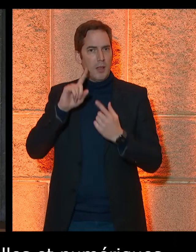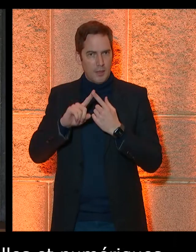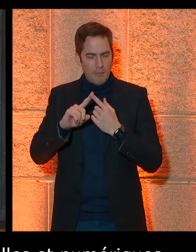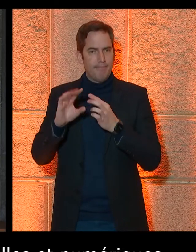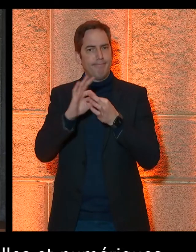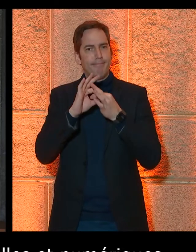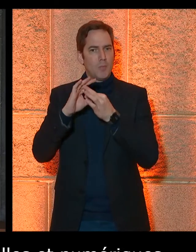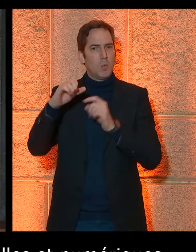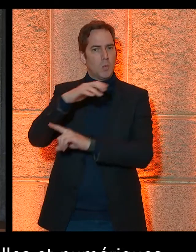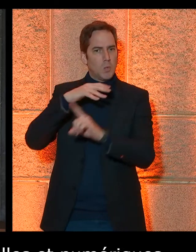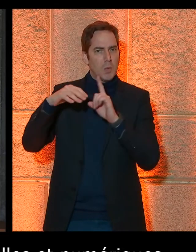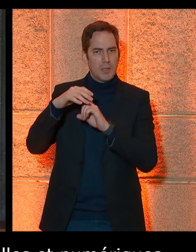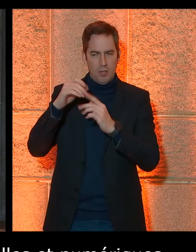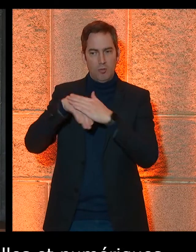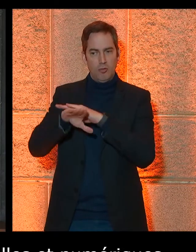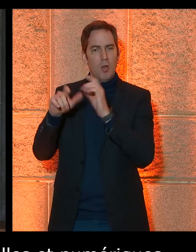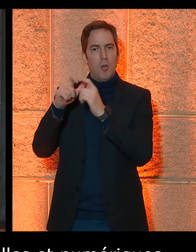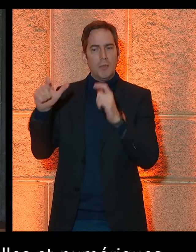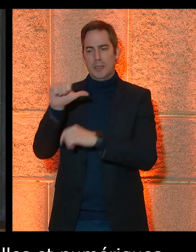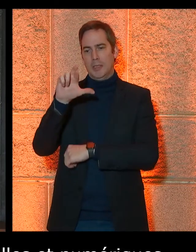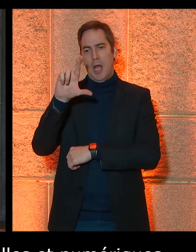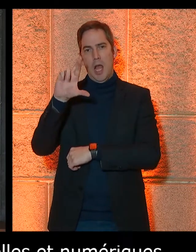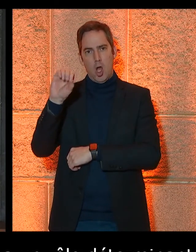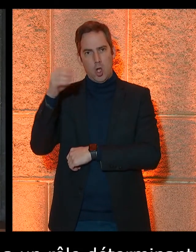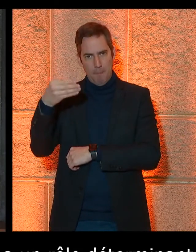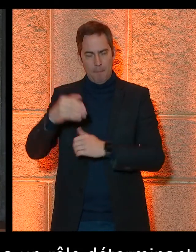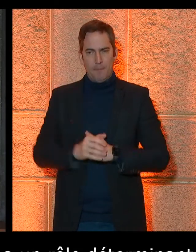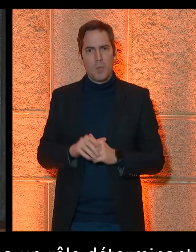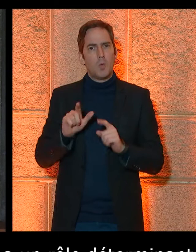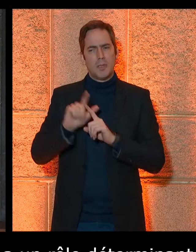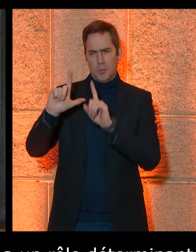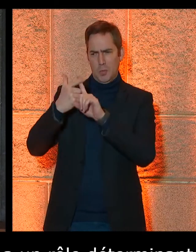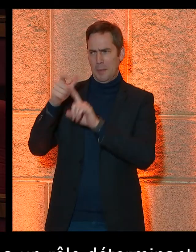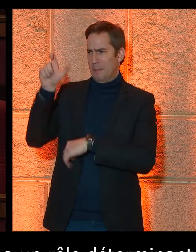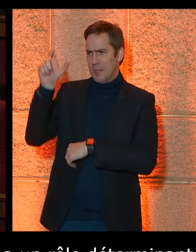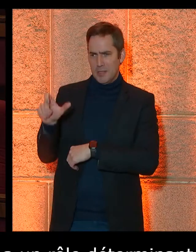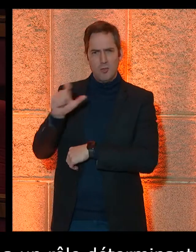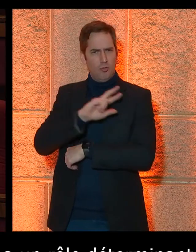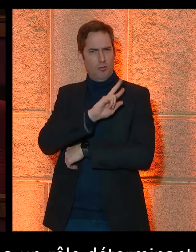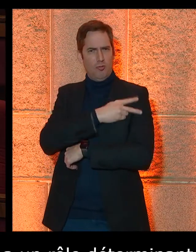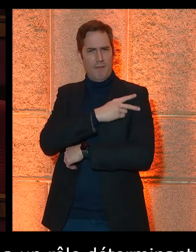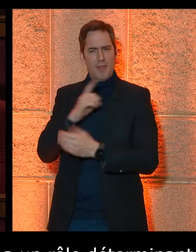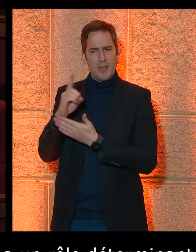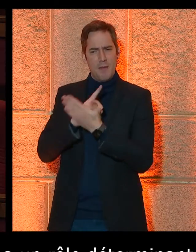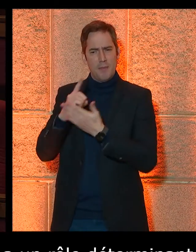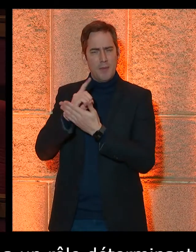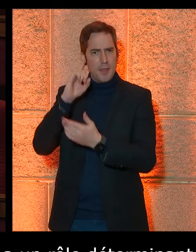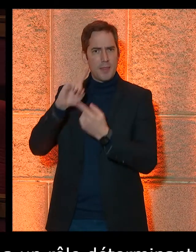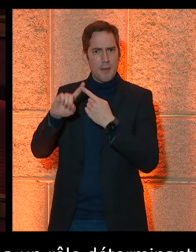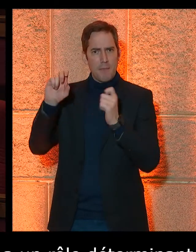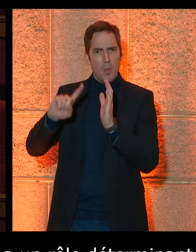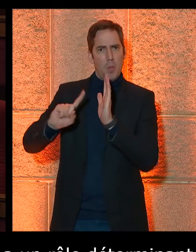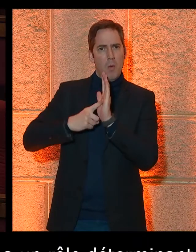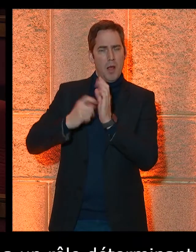cohésion sociale à l'ARCOM, et Nicolas Cizel, qui est le chef du département pluralisme, droit